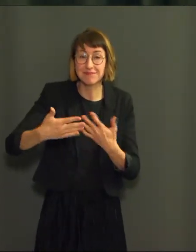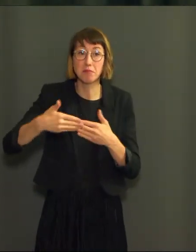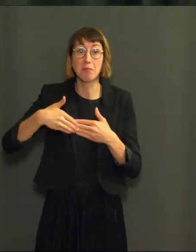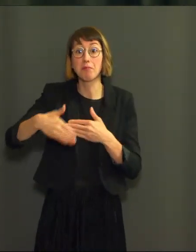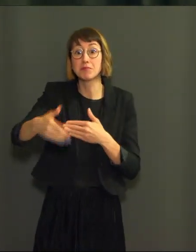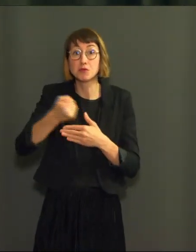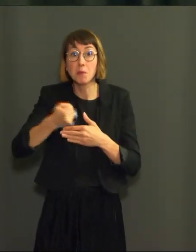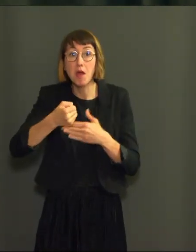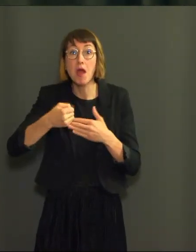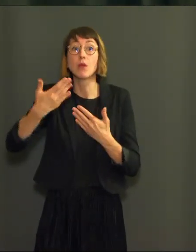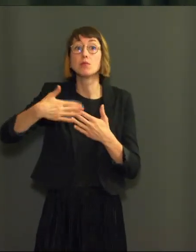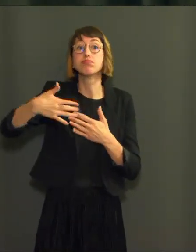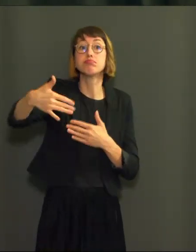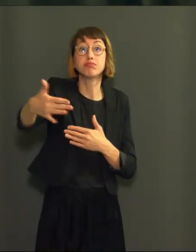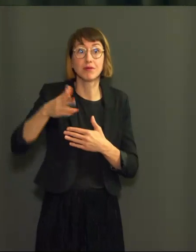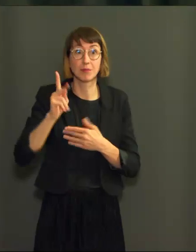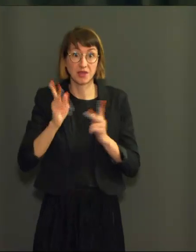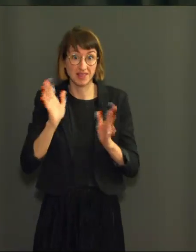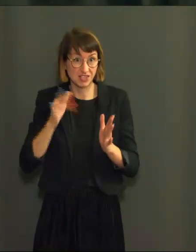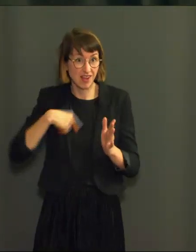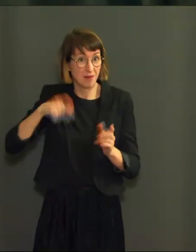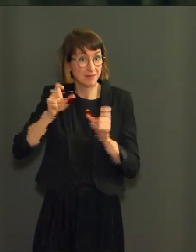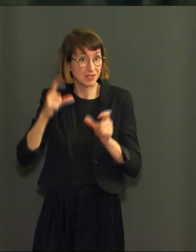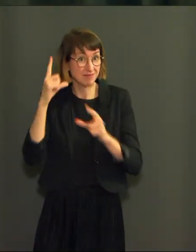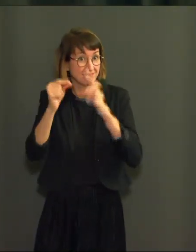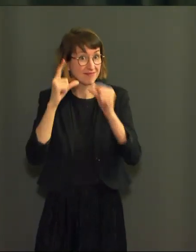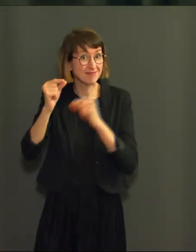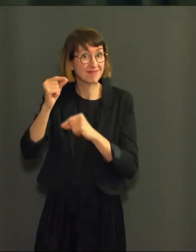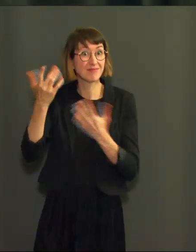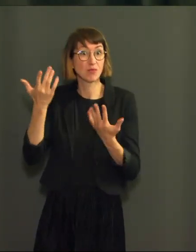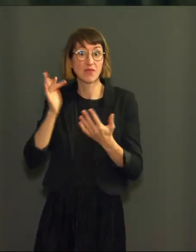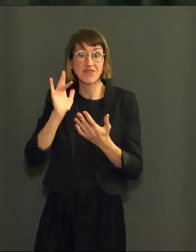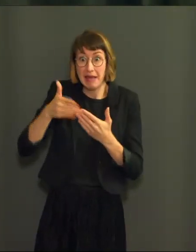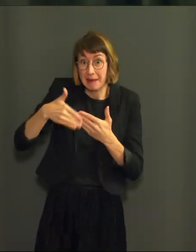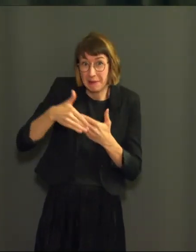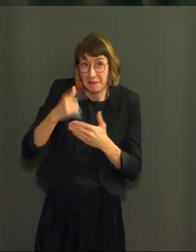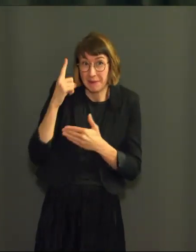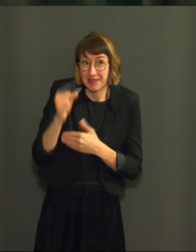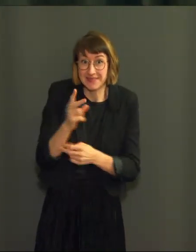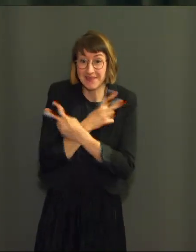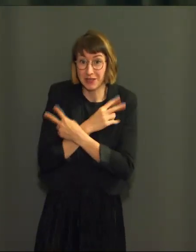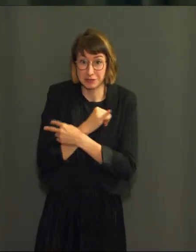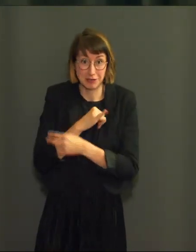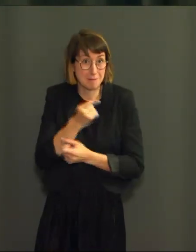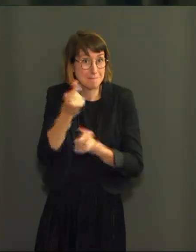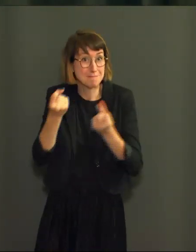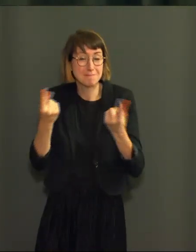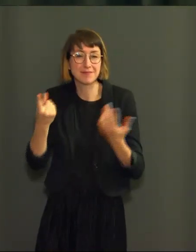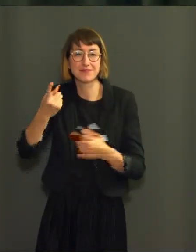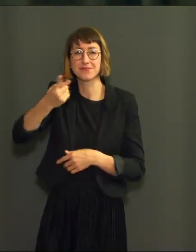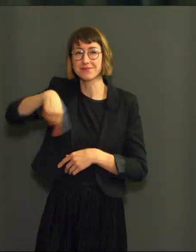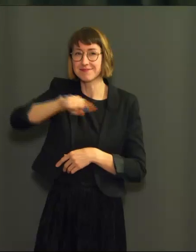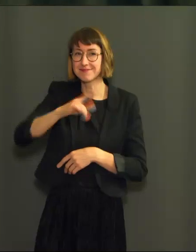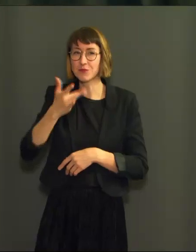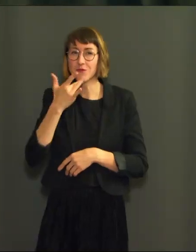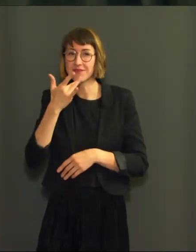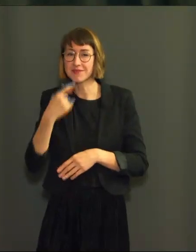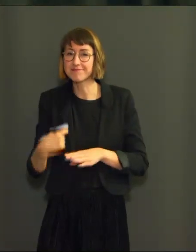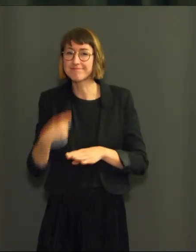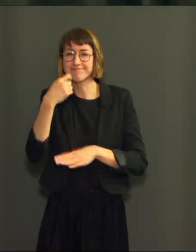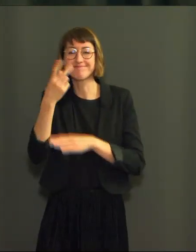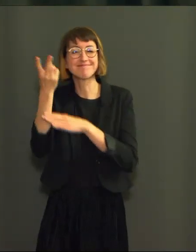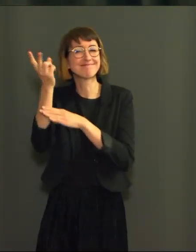certains sont même partis ou souhaitent partir dans les jours à venir. Si vous devez faire un test en lien avec votre